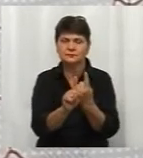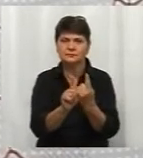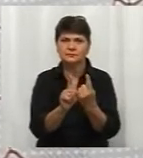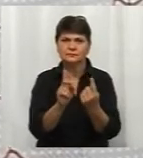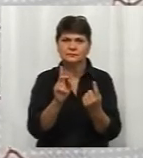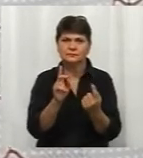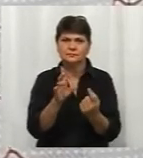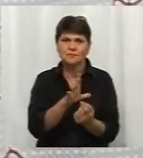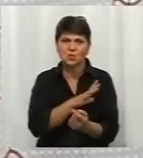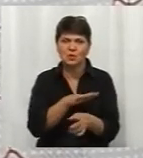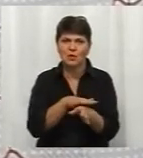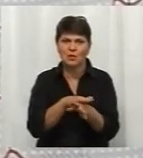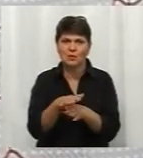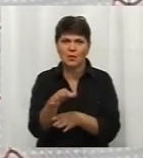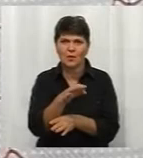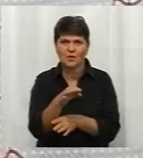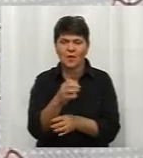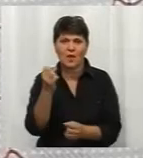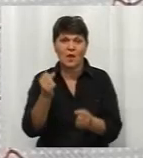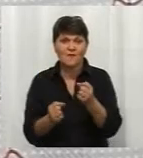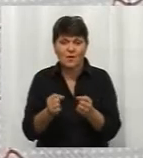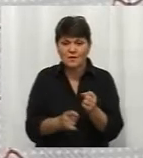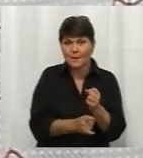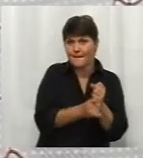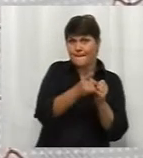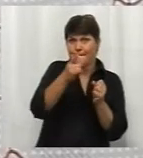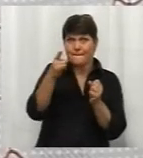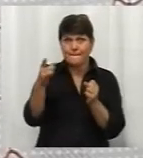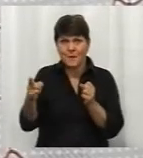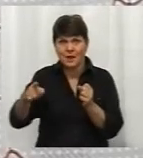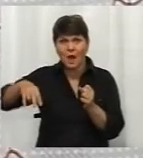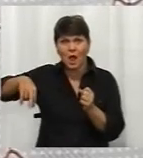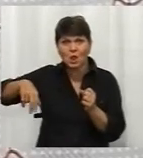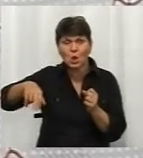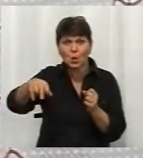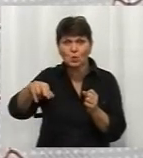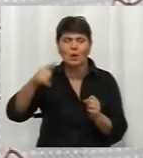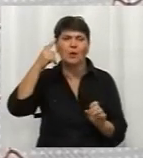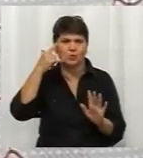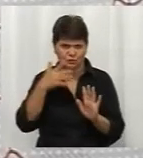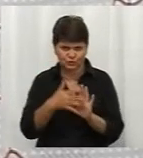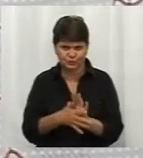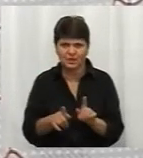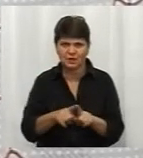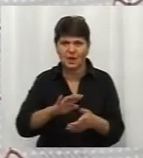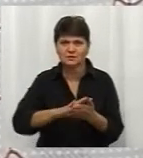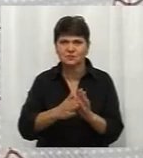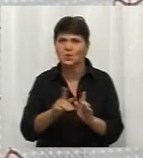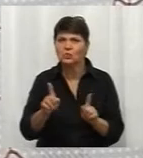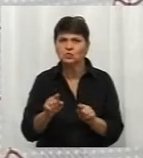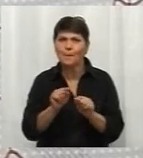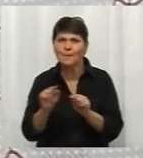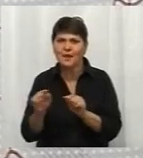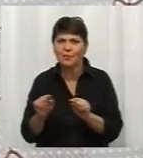були весною, коли проводилися, то водії виїжджали навіть на тротуари. Ми це розуміємо, цю ситуацію, щоб не